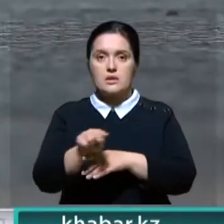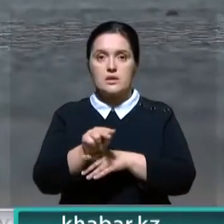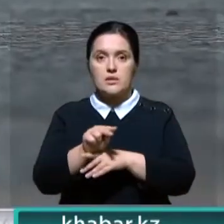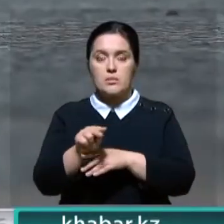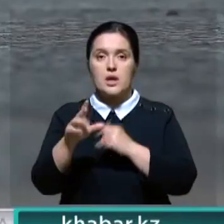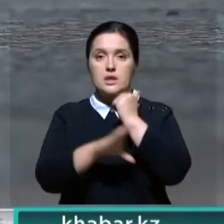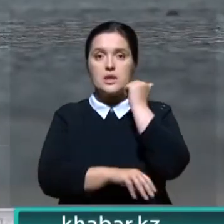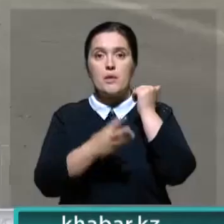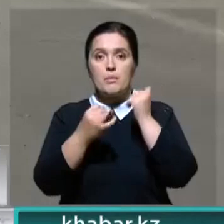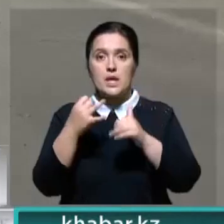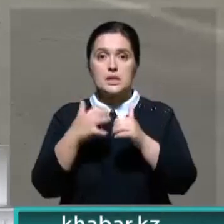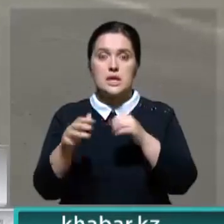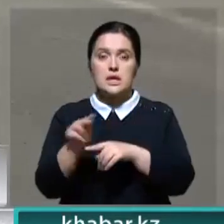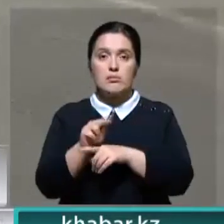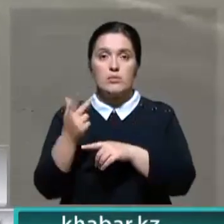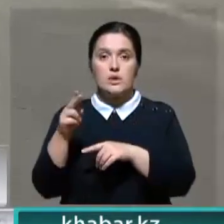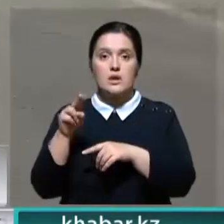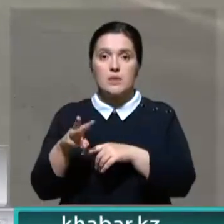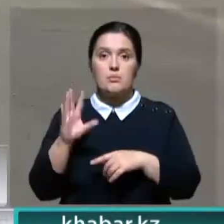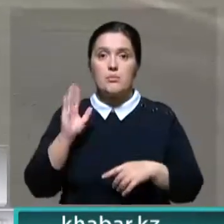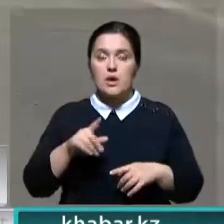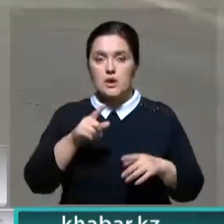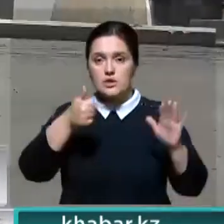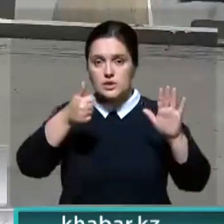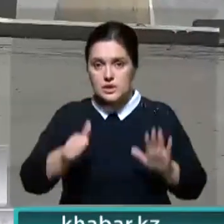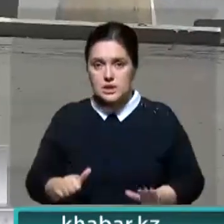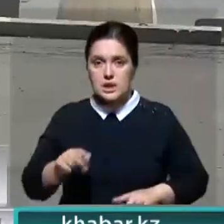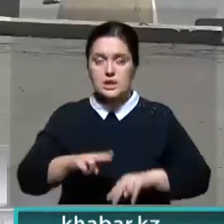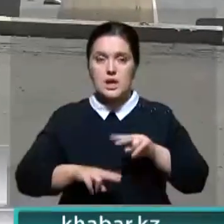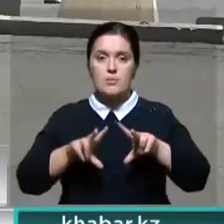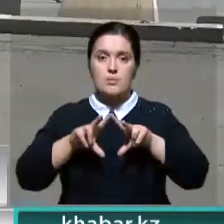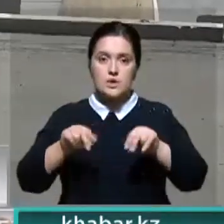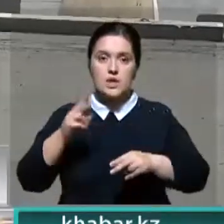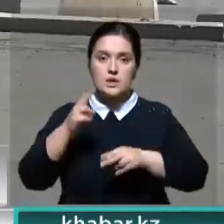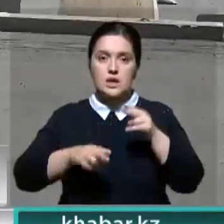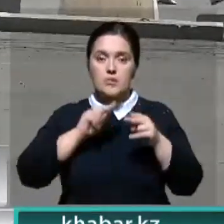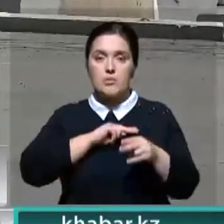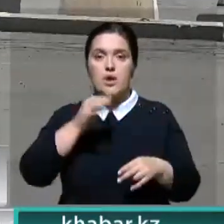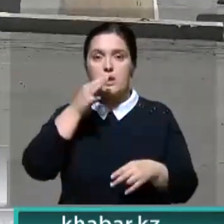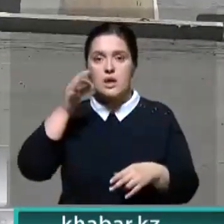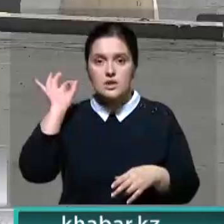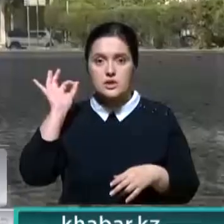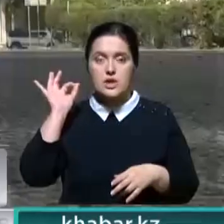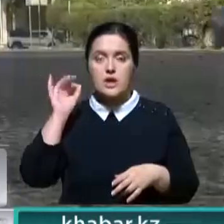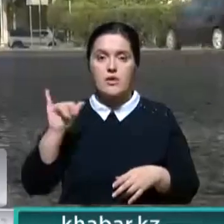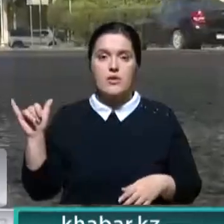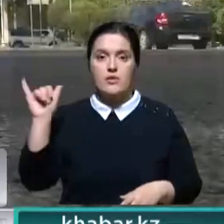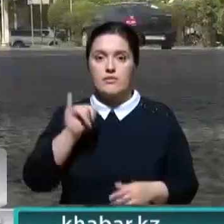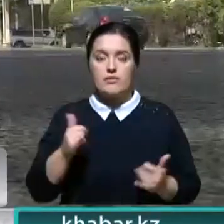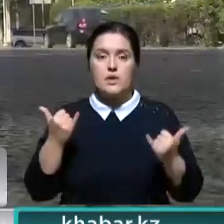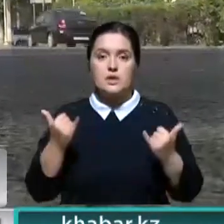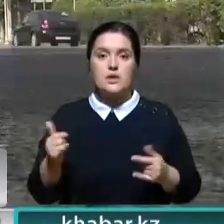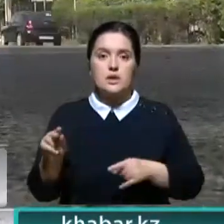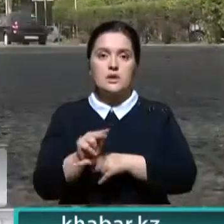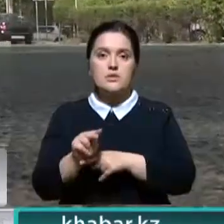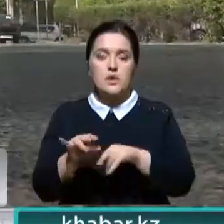конце мая. Средний ремонт 3 километров будет проводиться в течение полугода, но строители обещают завершить работы раньше. А кроме этого объекта, в